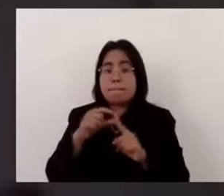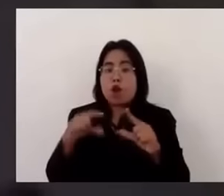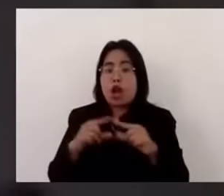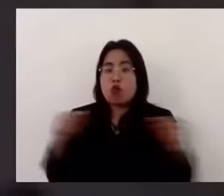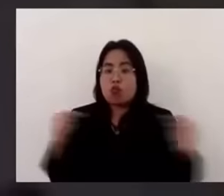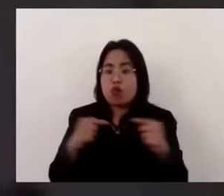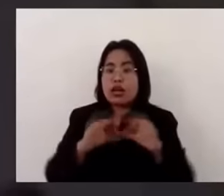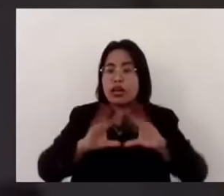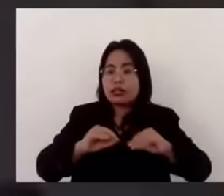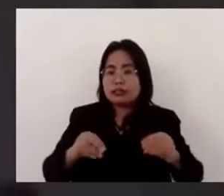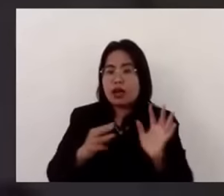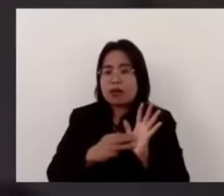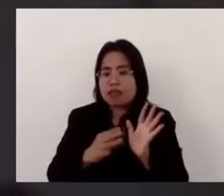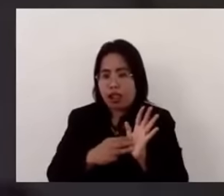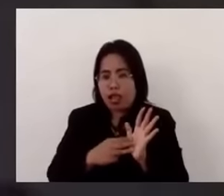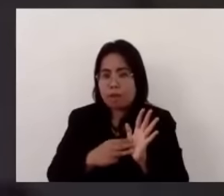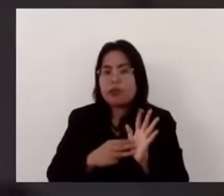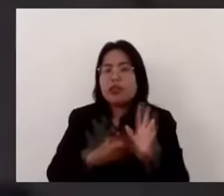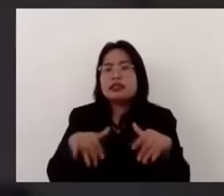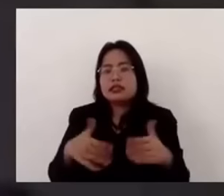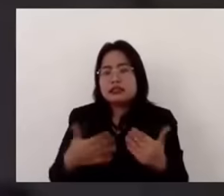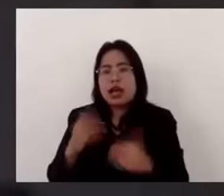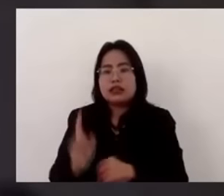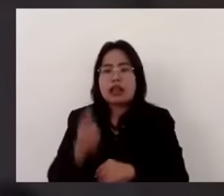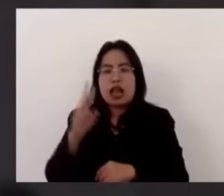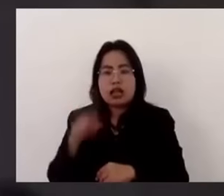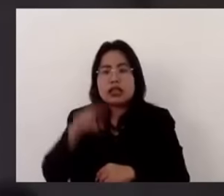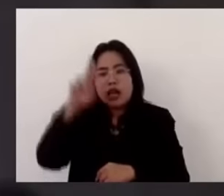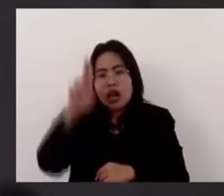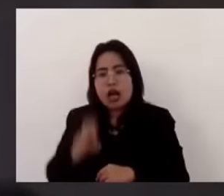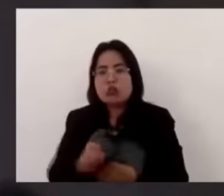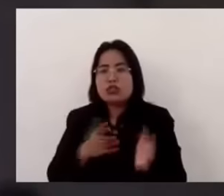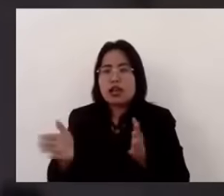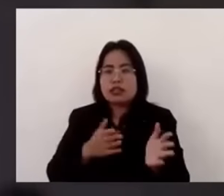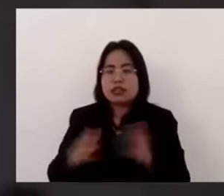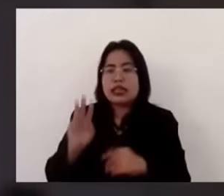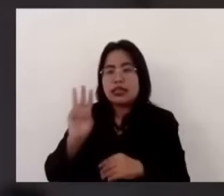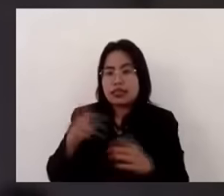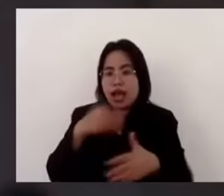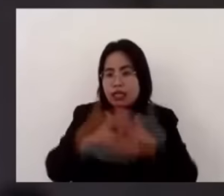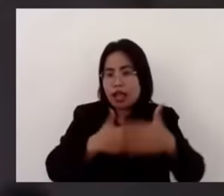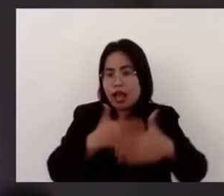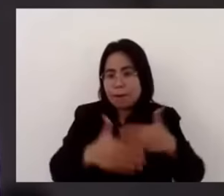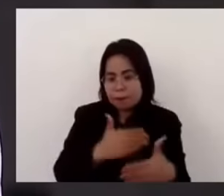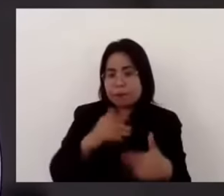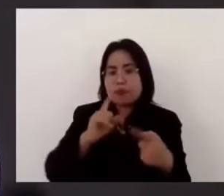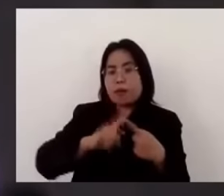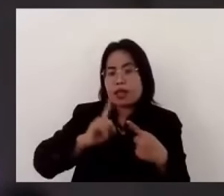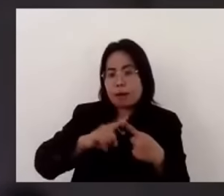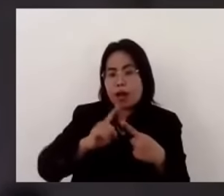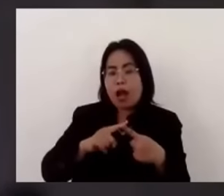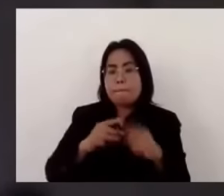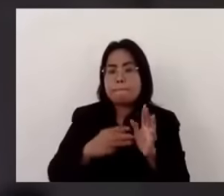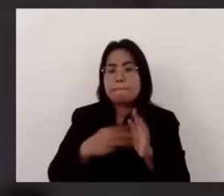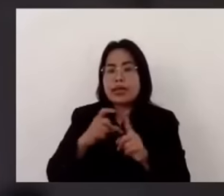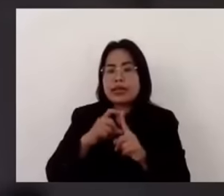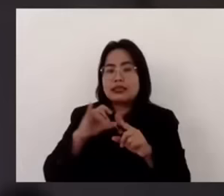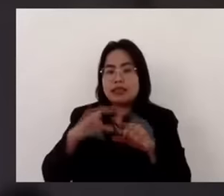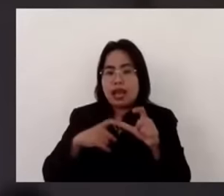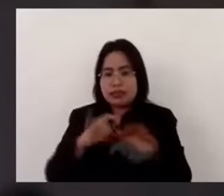yang bermasalah maka sekali lagi harus diatasi tiga tahap tahap yang pertama mediasi tentu